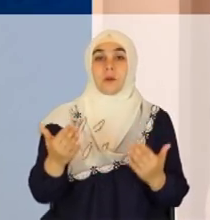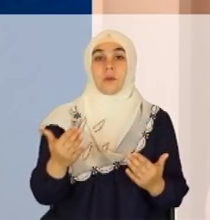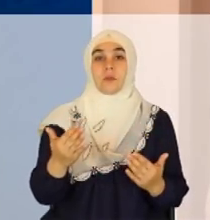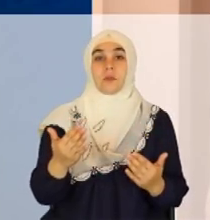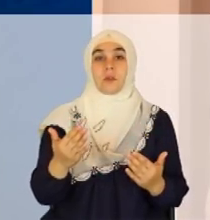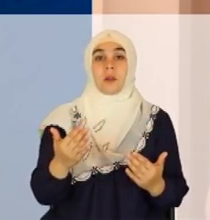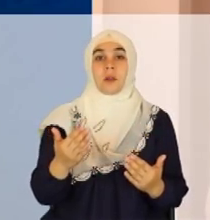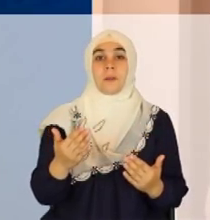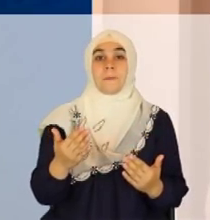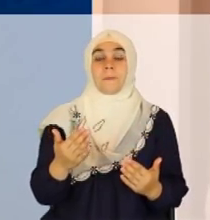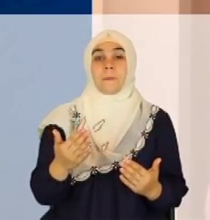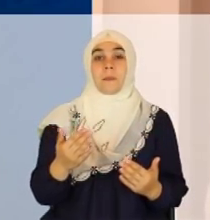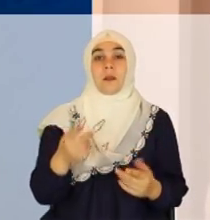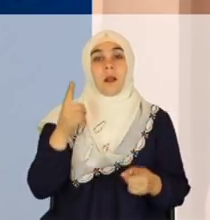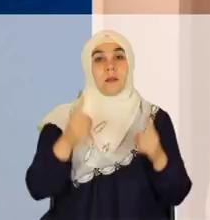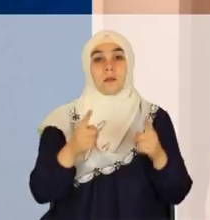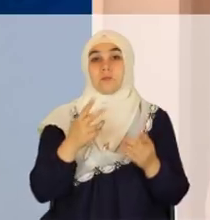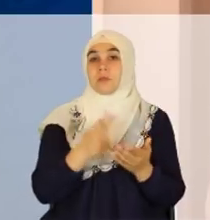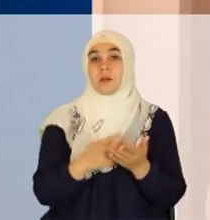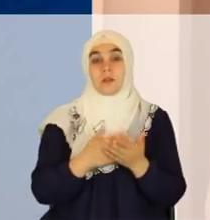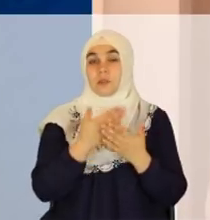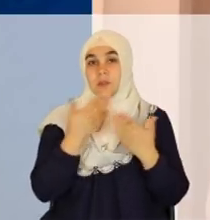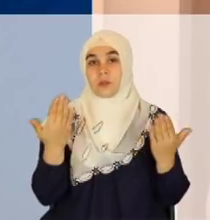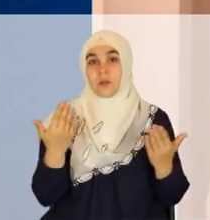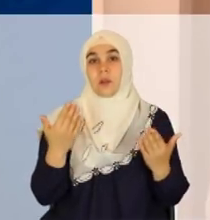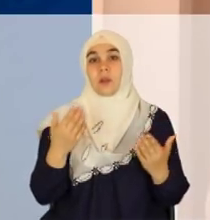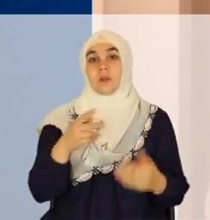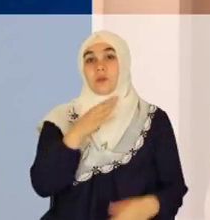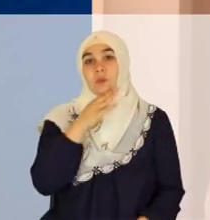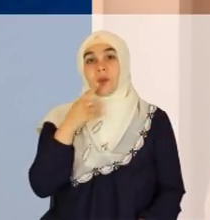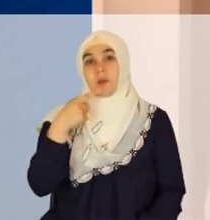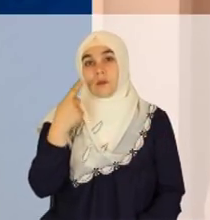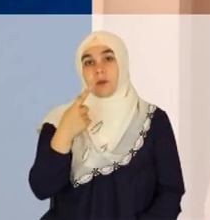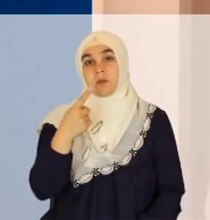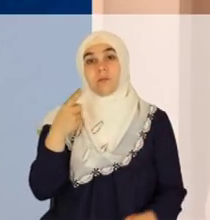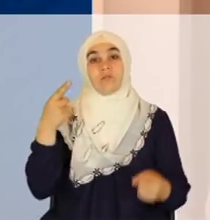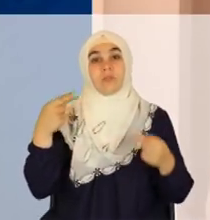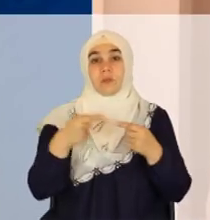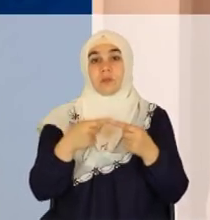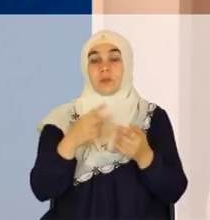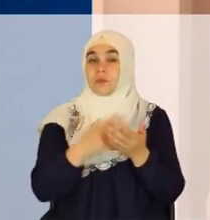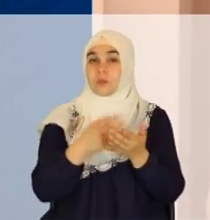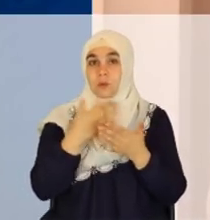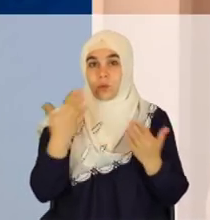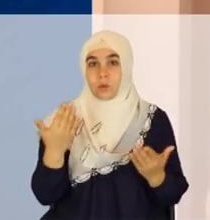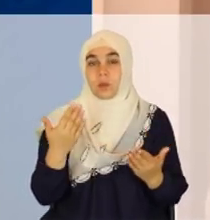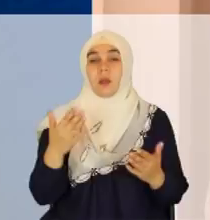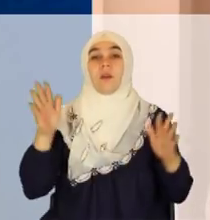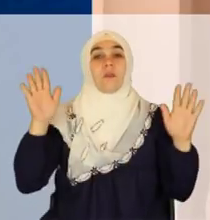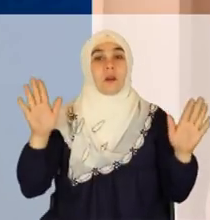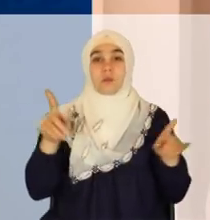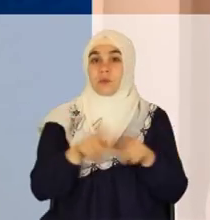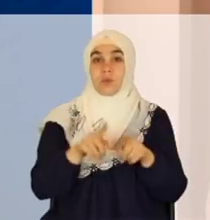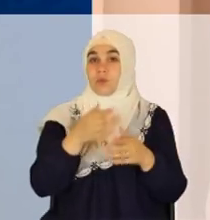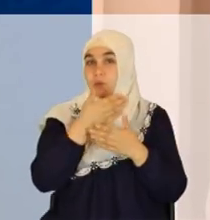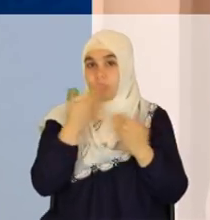bo'lganliklari to'g'risida aniq bir hujjat dalil yo'q. Ba'zilar aytadi. Lekin aniq hujjat dalil yo'q. Farishta